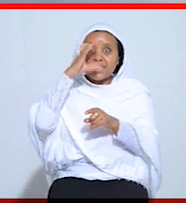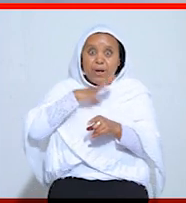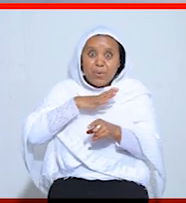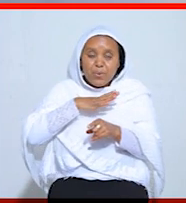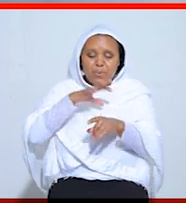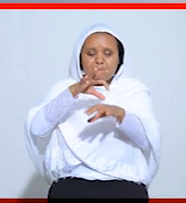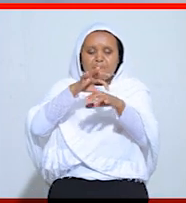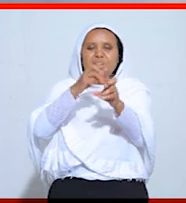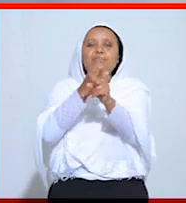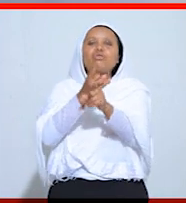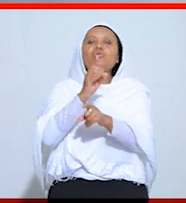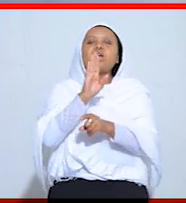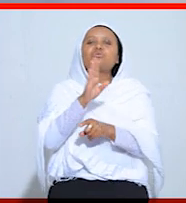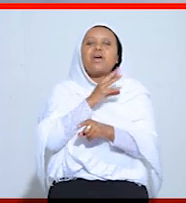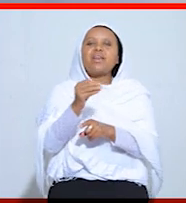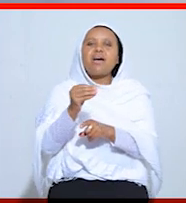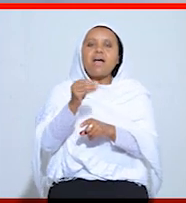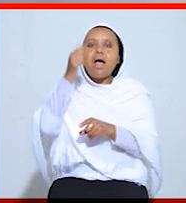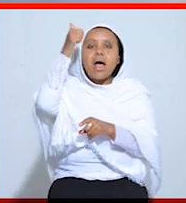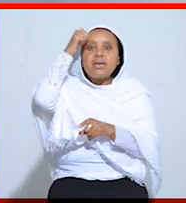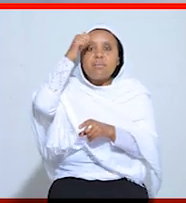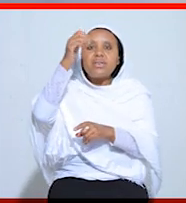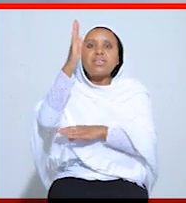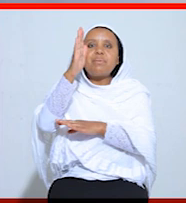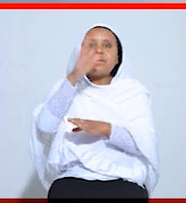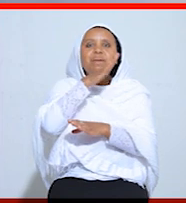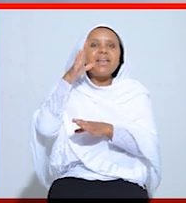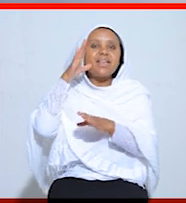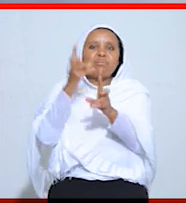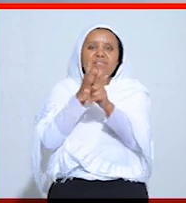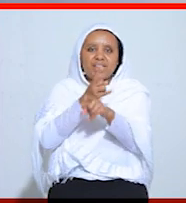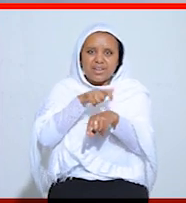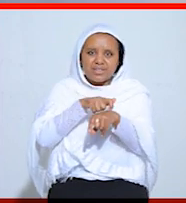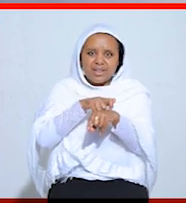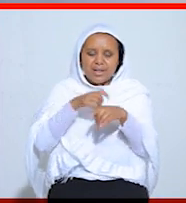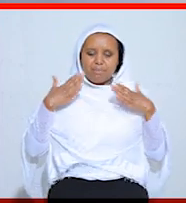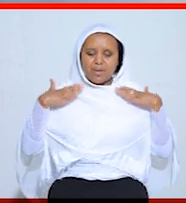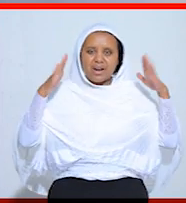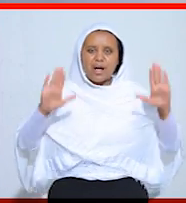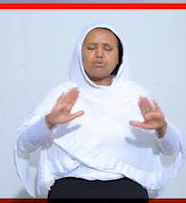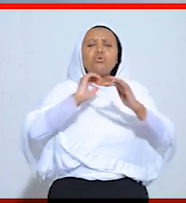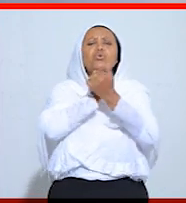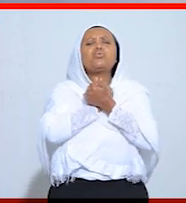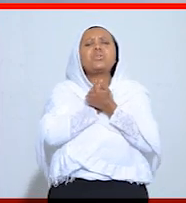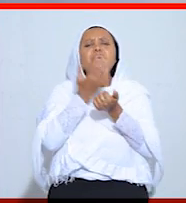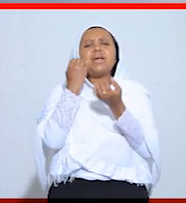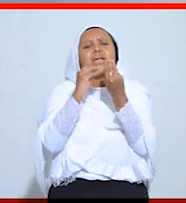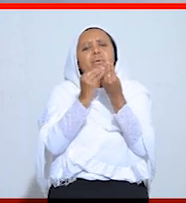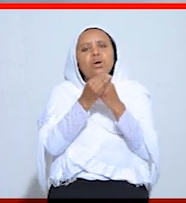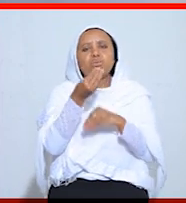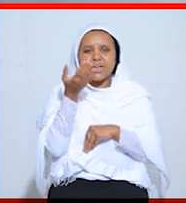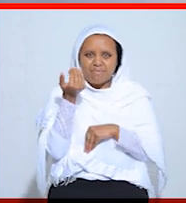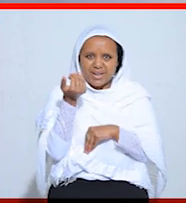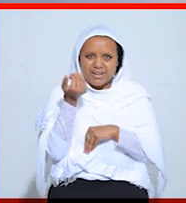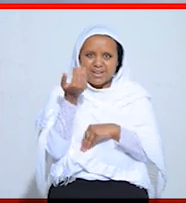ሰው በምድር ተፈጥሮላቸዋልና። አዳምን እግዚአብሔር በገነት በፈጠረ ጊዜ መላእክት ይወዱት ነበር፣